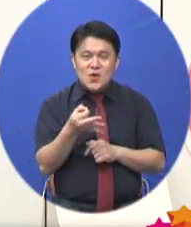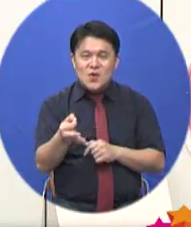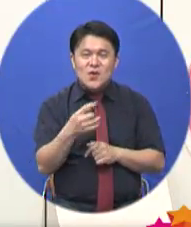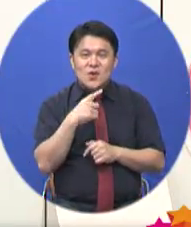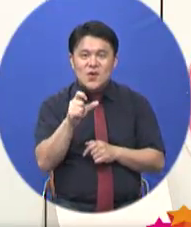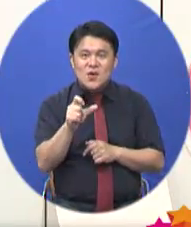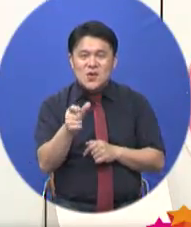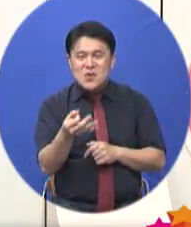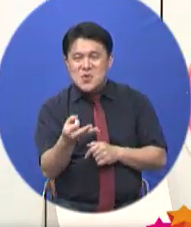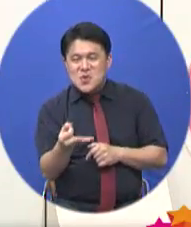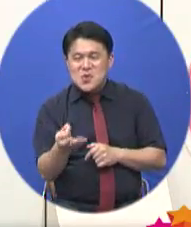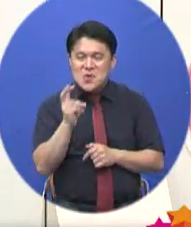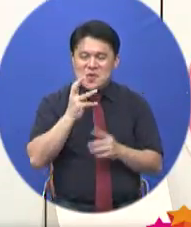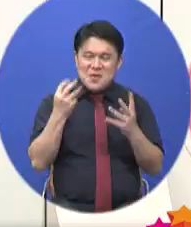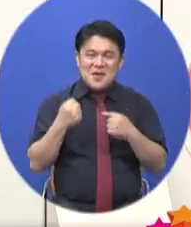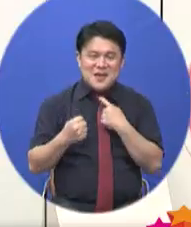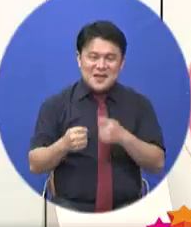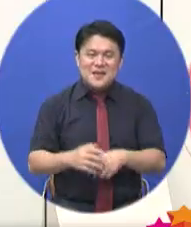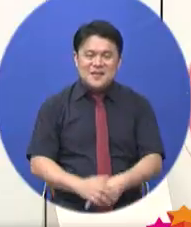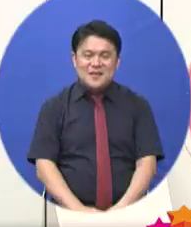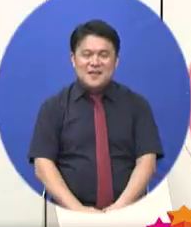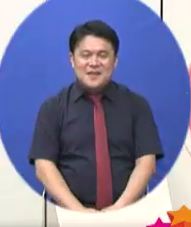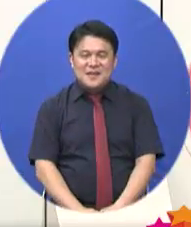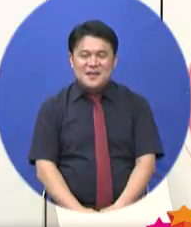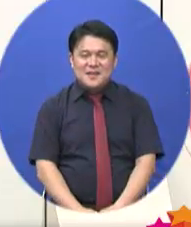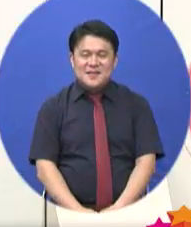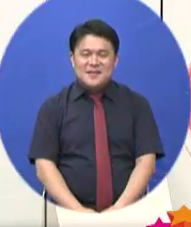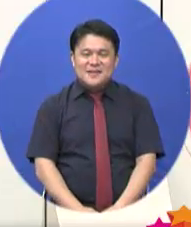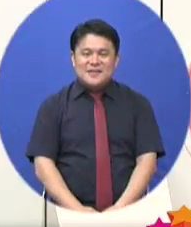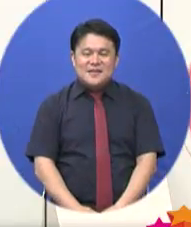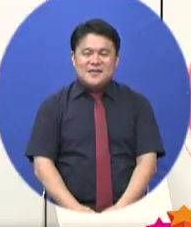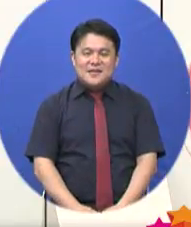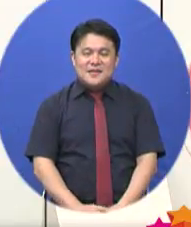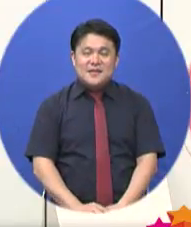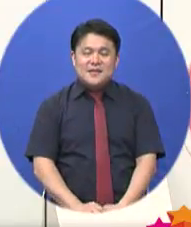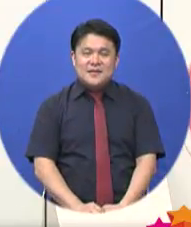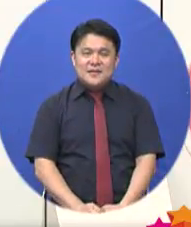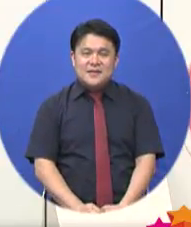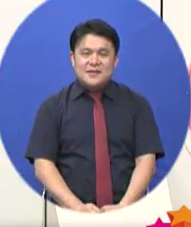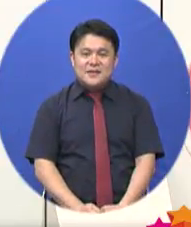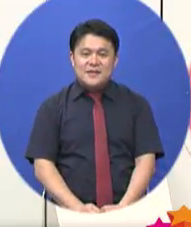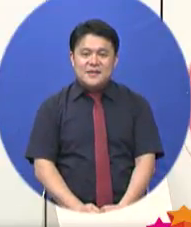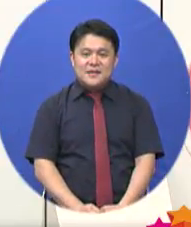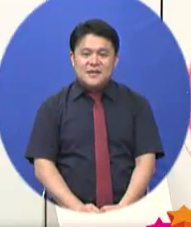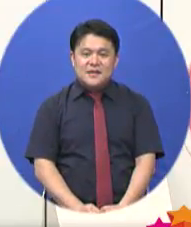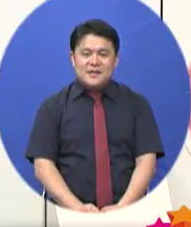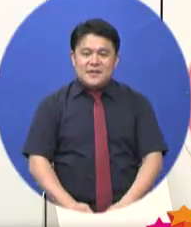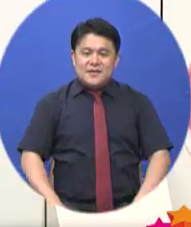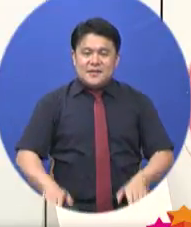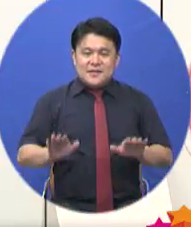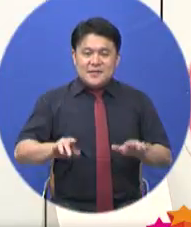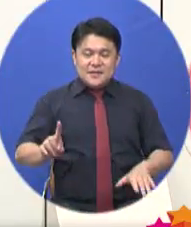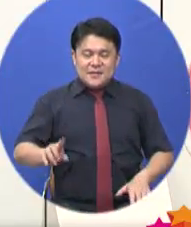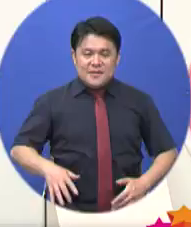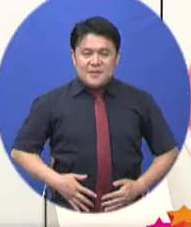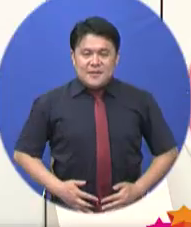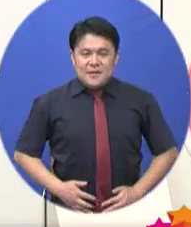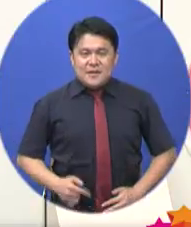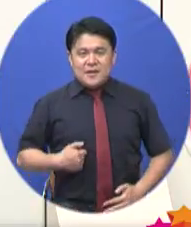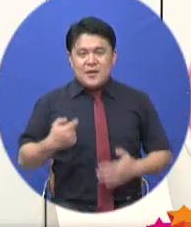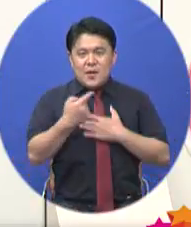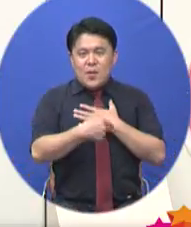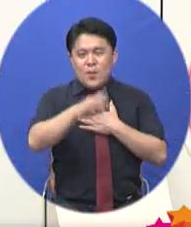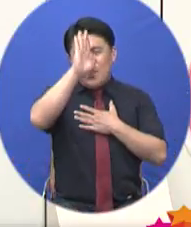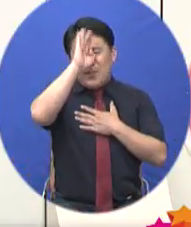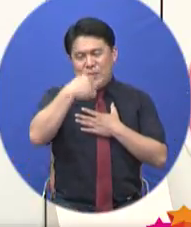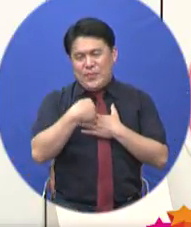다녔거든요. 네. 그러면 이제 네, 말씀하세요. 예, 네, 지금은 이제 제가 몸이 안